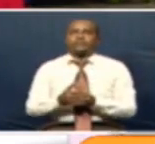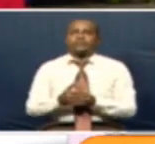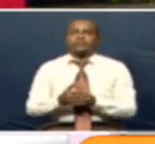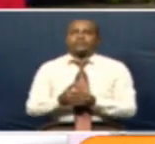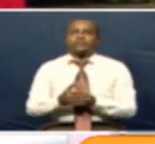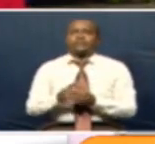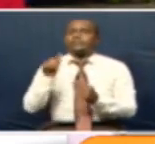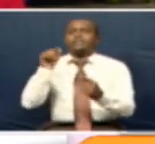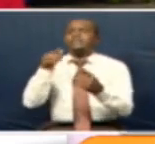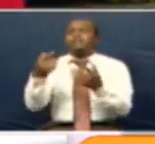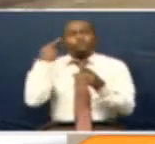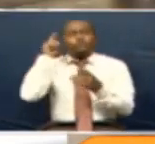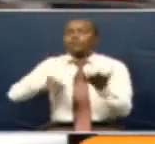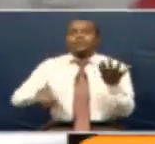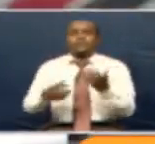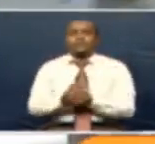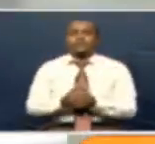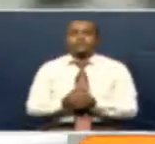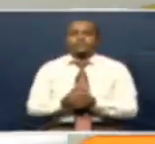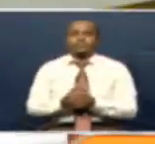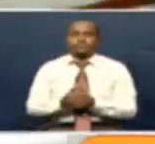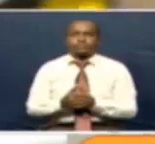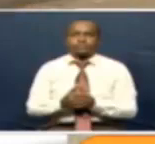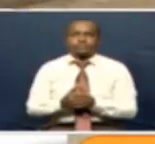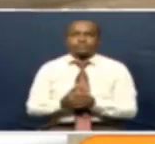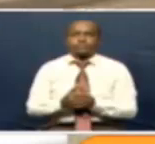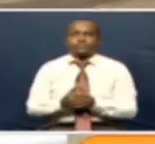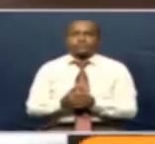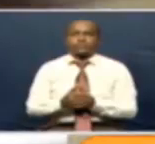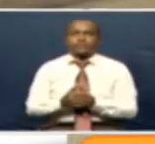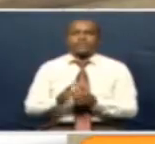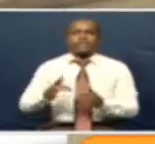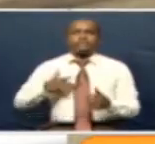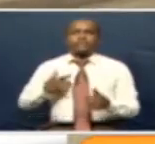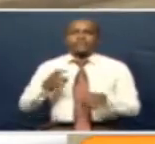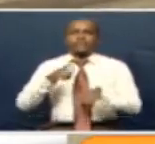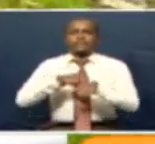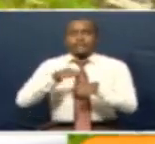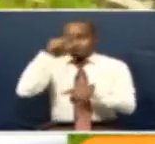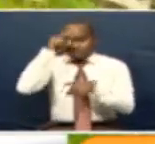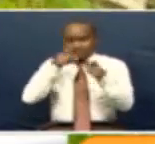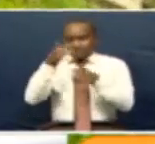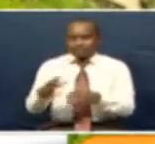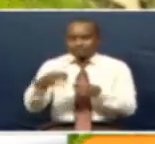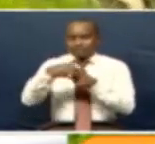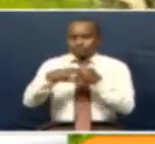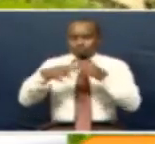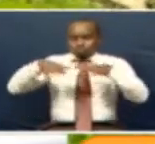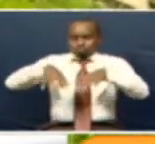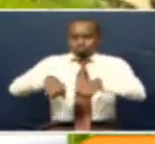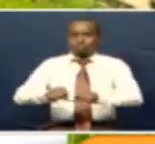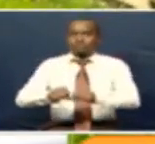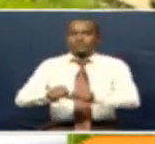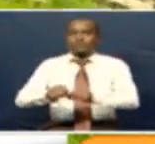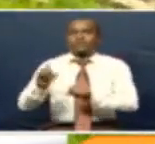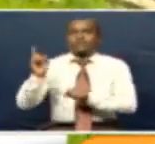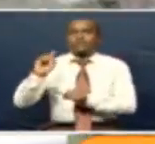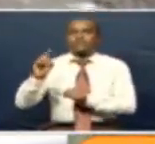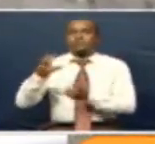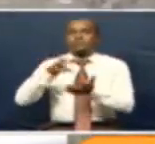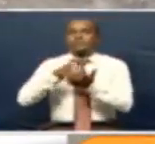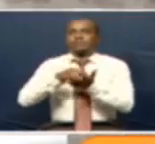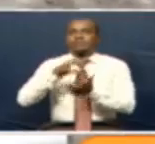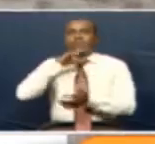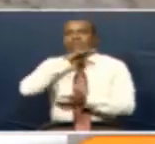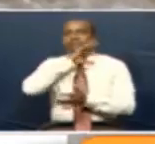And what is that for? What is that for? Pamekuwa na hisia kuwa tangu Gavana Sonko kushika hatamu mwaka jana, hali ya jiji inazidi